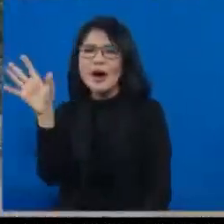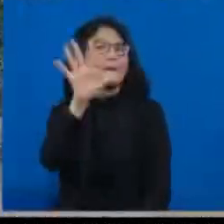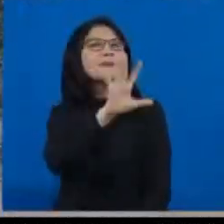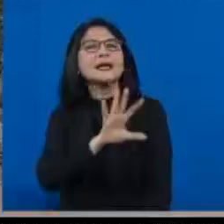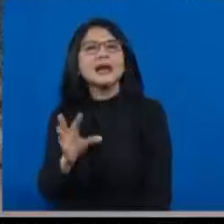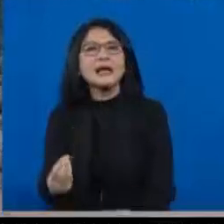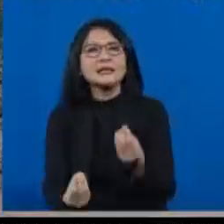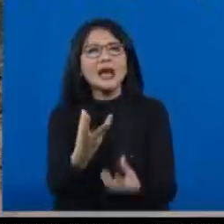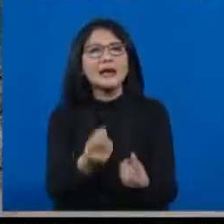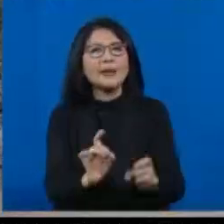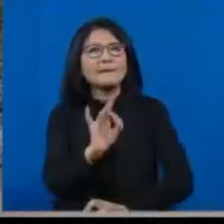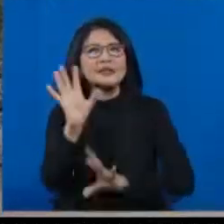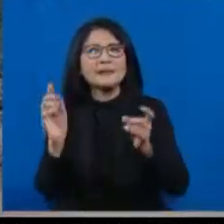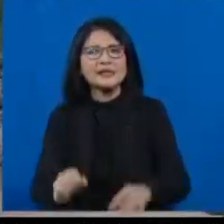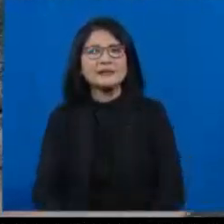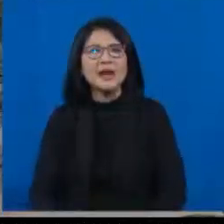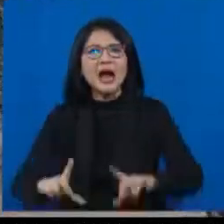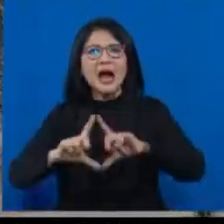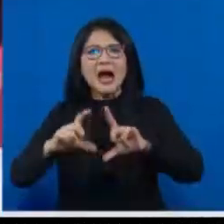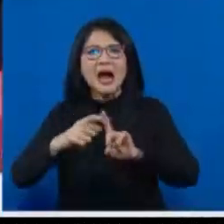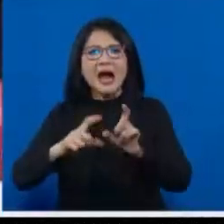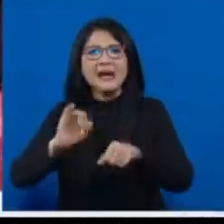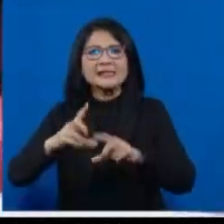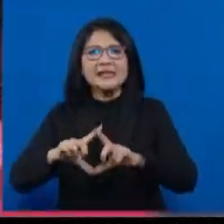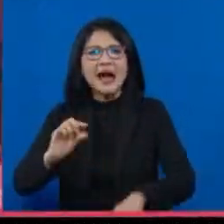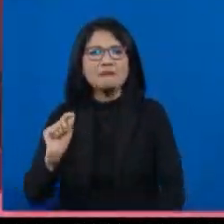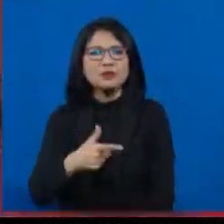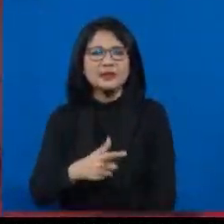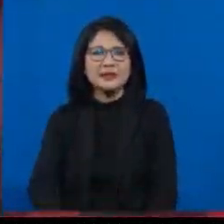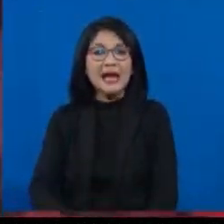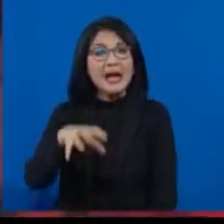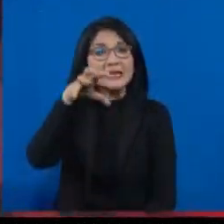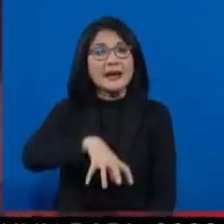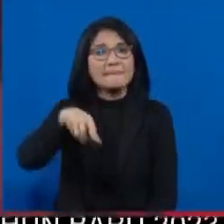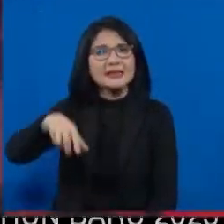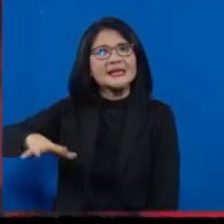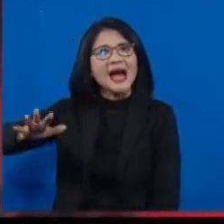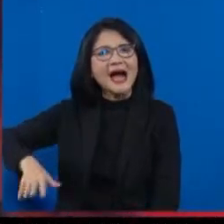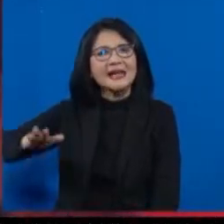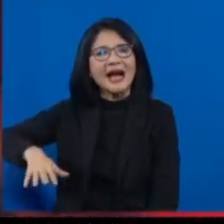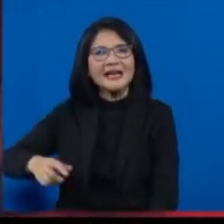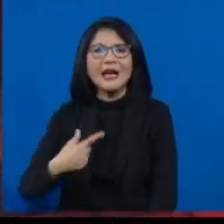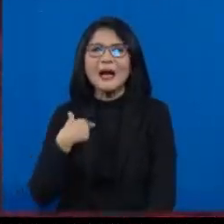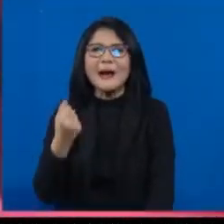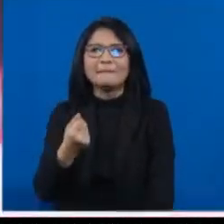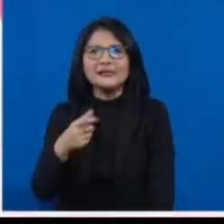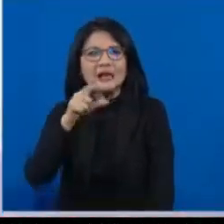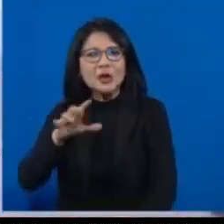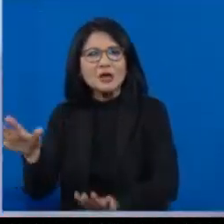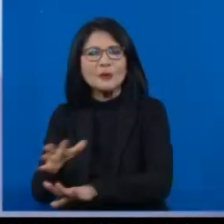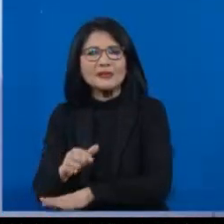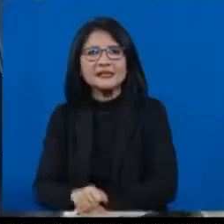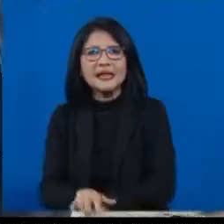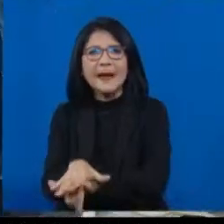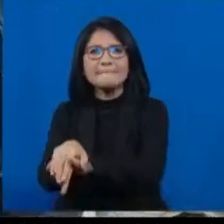flora eksotis seperti aksia putih. Di kawasan konservasi ini, anak-anak juga bisa menemukan konservasi penyu di